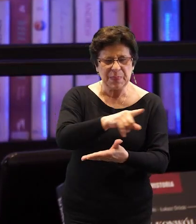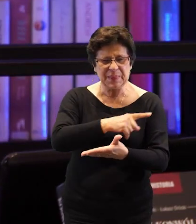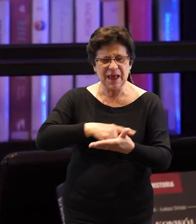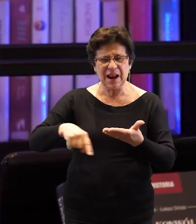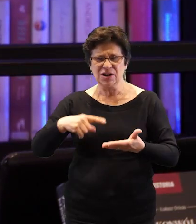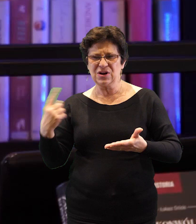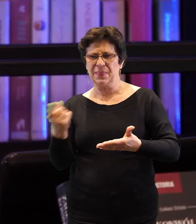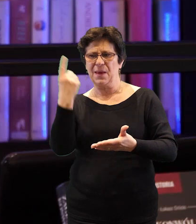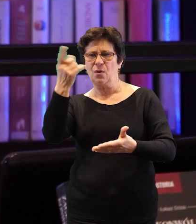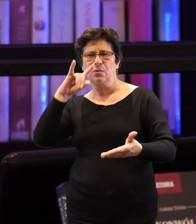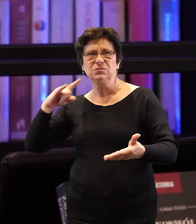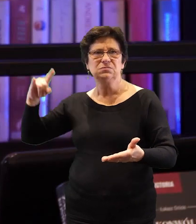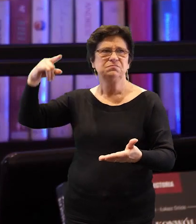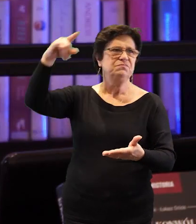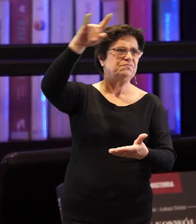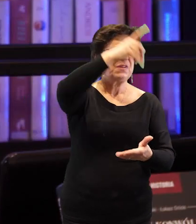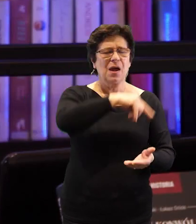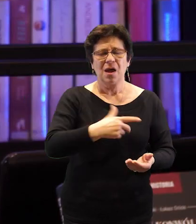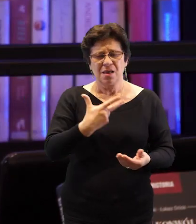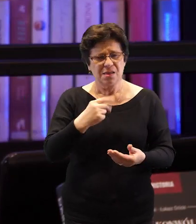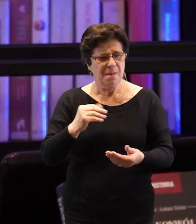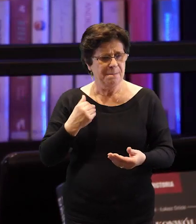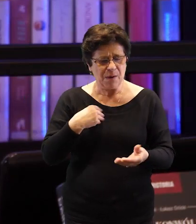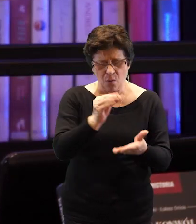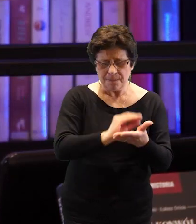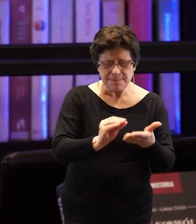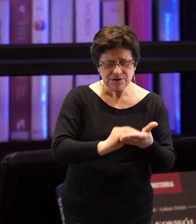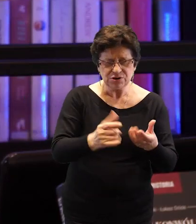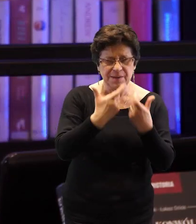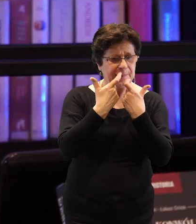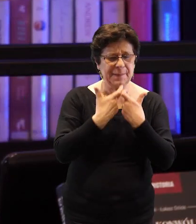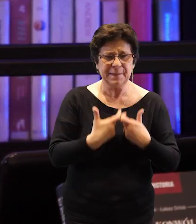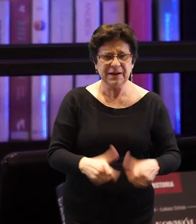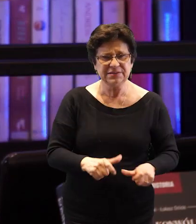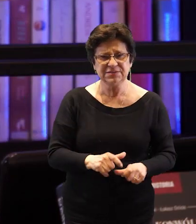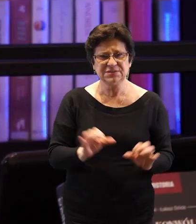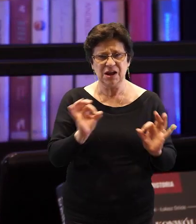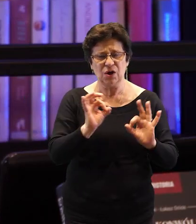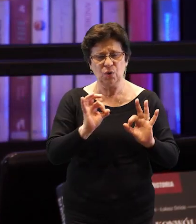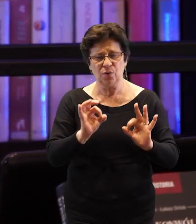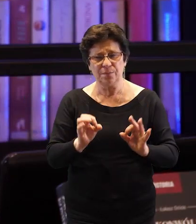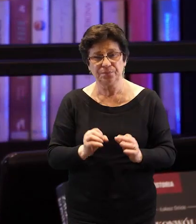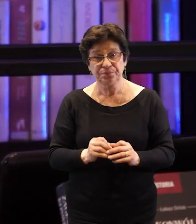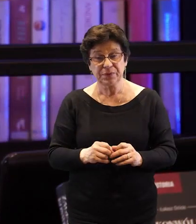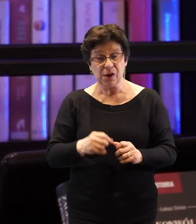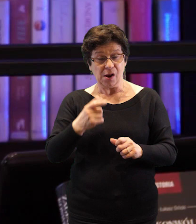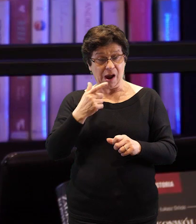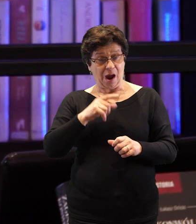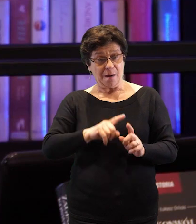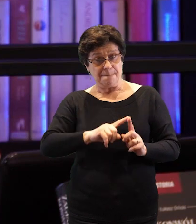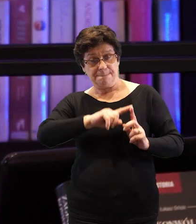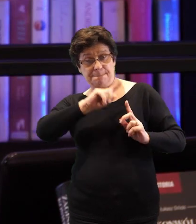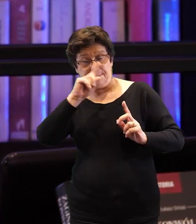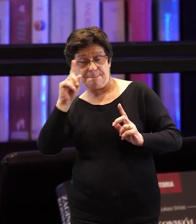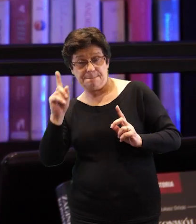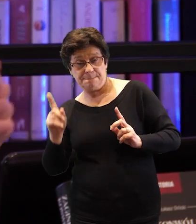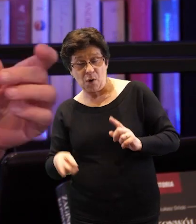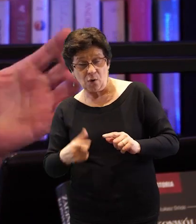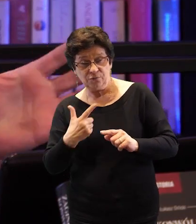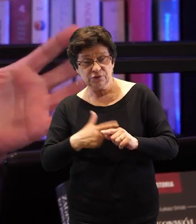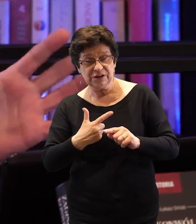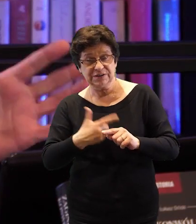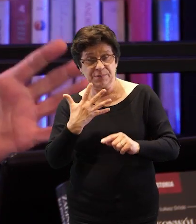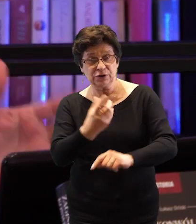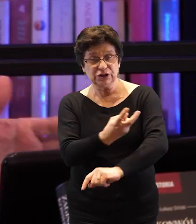To UFO wtedy jeszcze nie było terminu, on potem powstał, ale terminu latające talerze nie było. 25 czerwca Kenneth